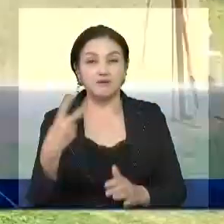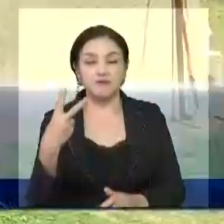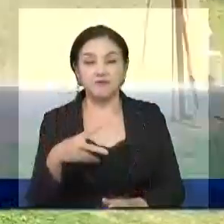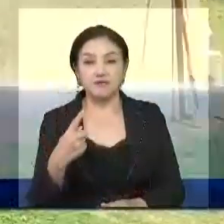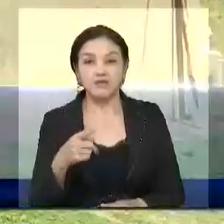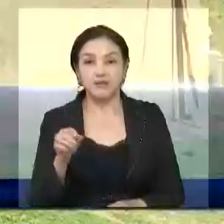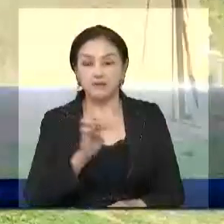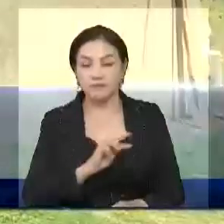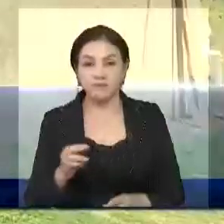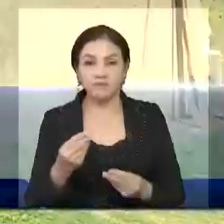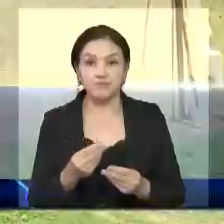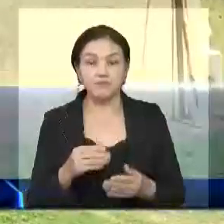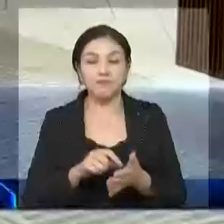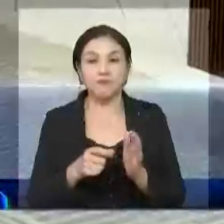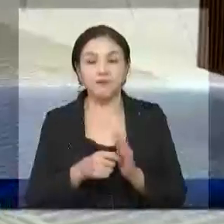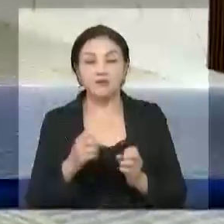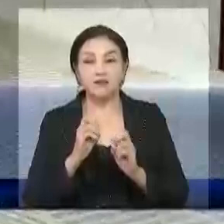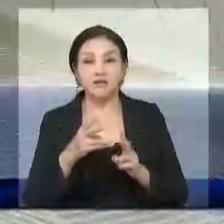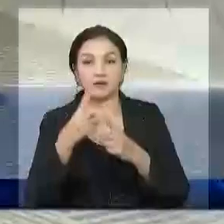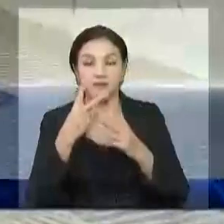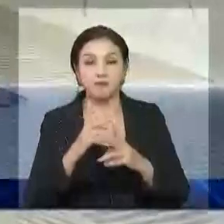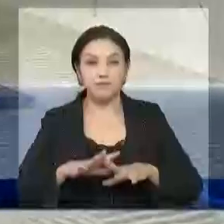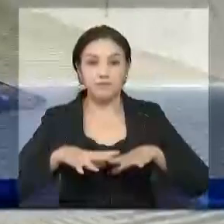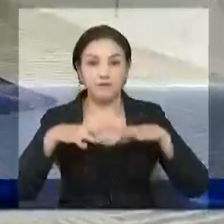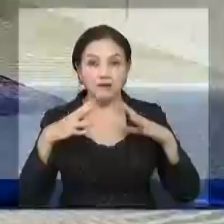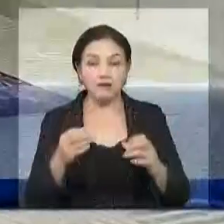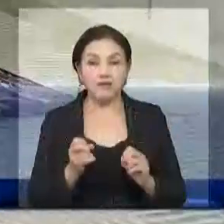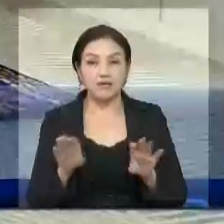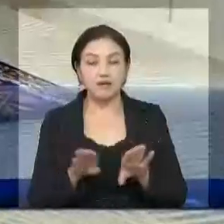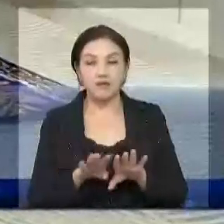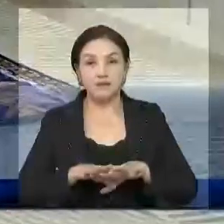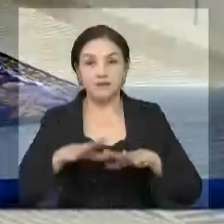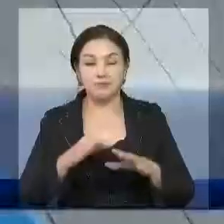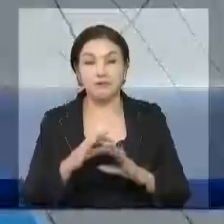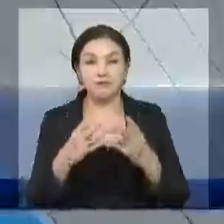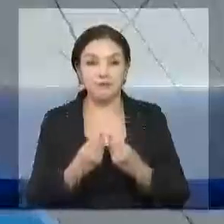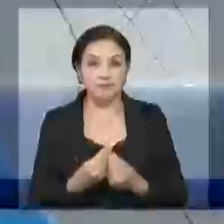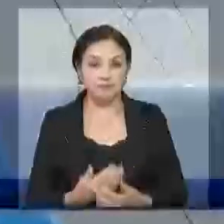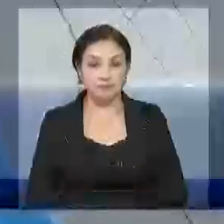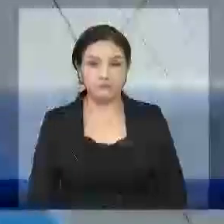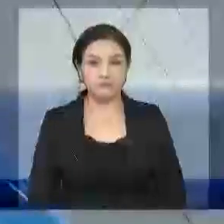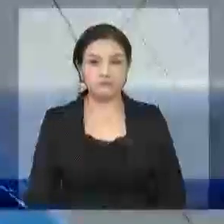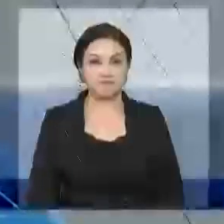21 миллиона тенге. Комнаты здесь, как видно, очень обширные, как раз для большой семьи.